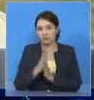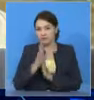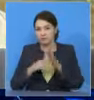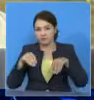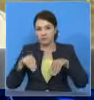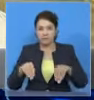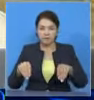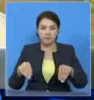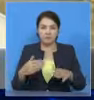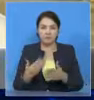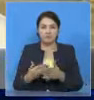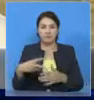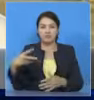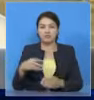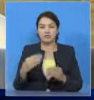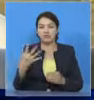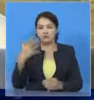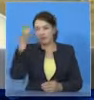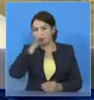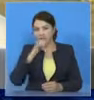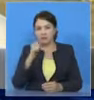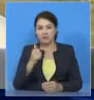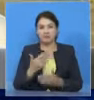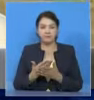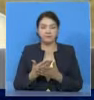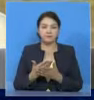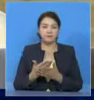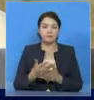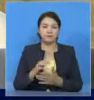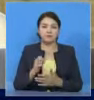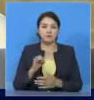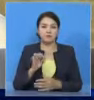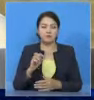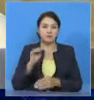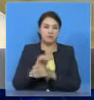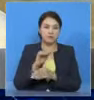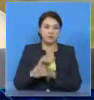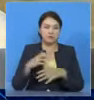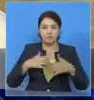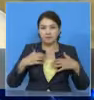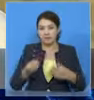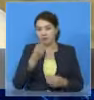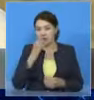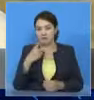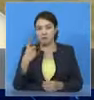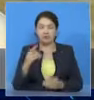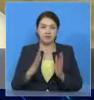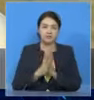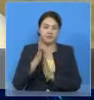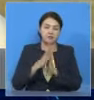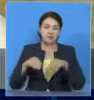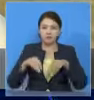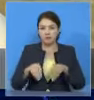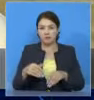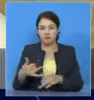міне 2015 жылдан бері осының салдарынан қосымша жаңа мал азықтық бір жылдық шөптер егіліп отыр.